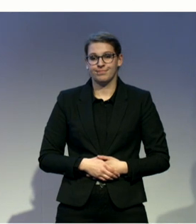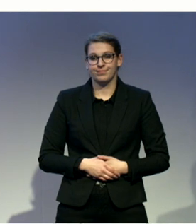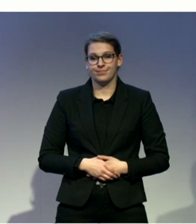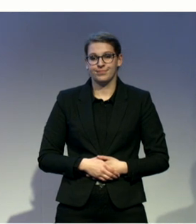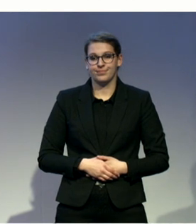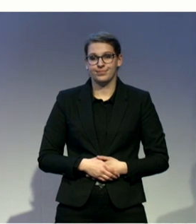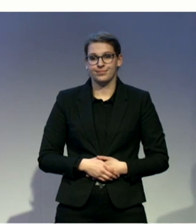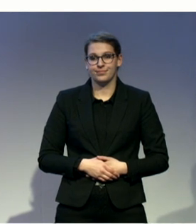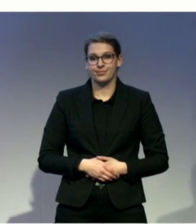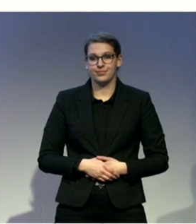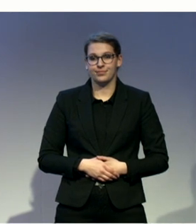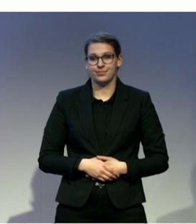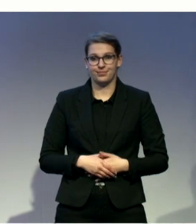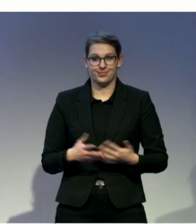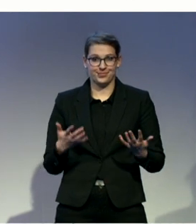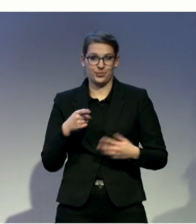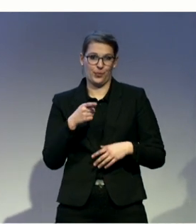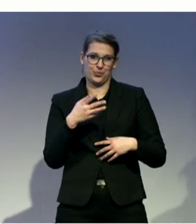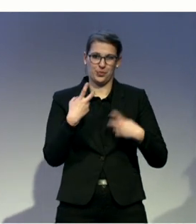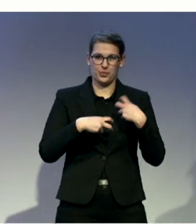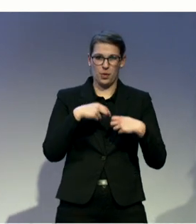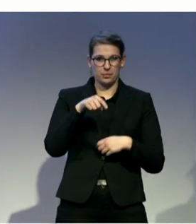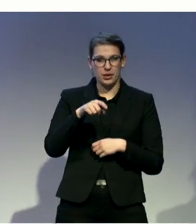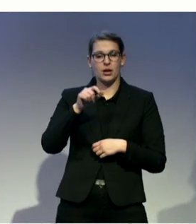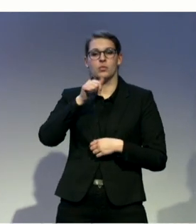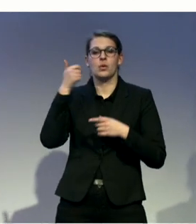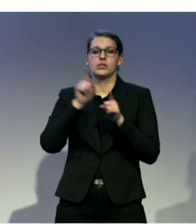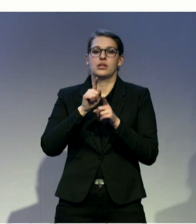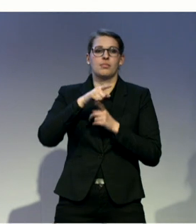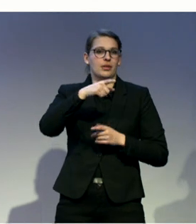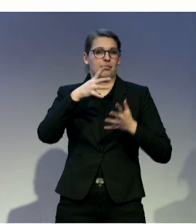capital Baku, also in the regions.